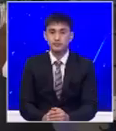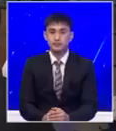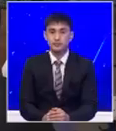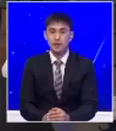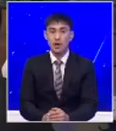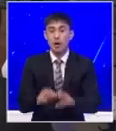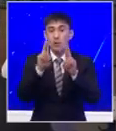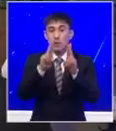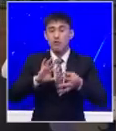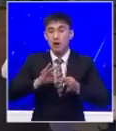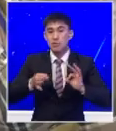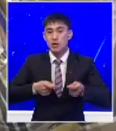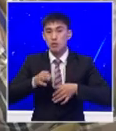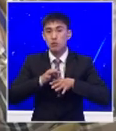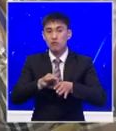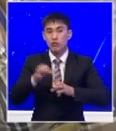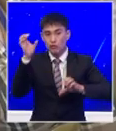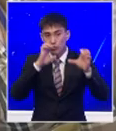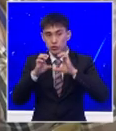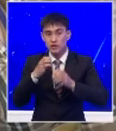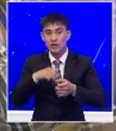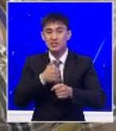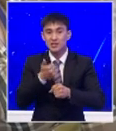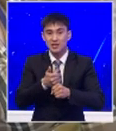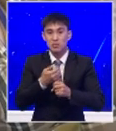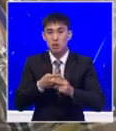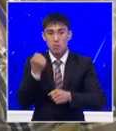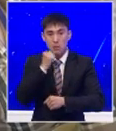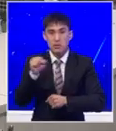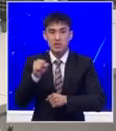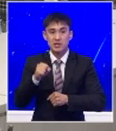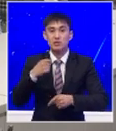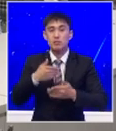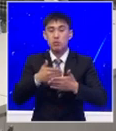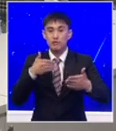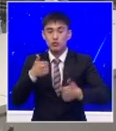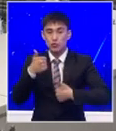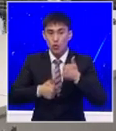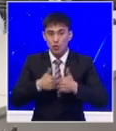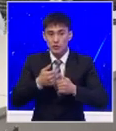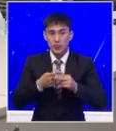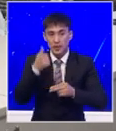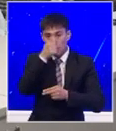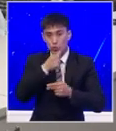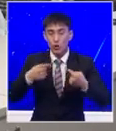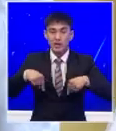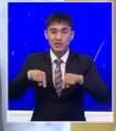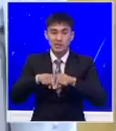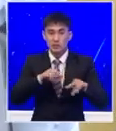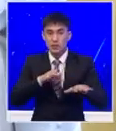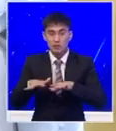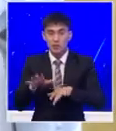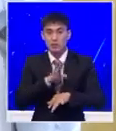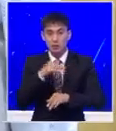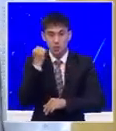По правилам олимпиаду проводит ВУЗ, являющийся на данный момент победителем предыдущего конкурса. В этом году организатором мероприятия